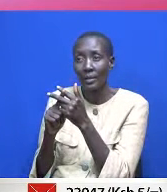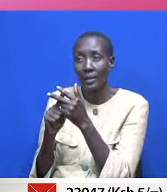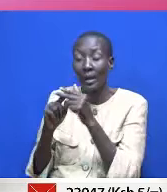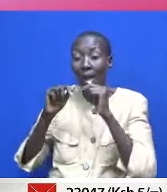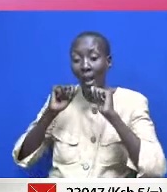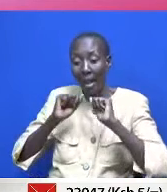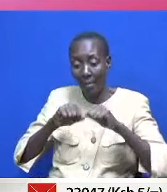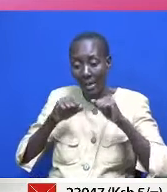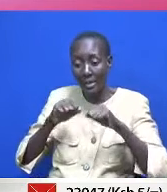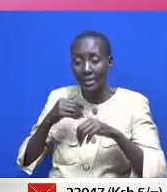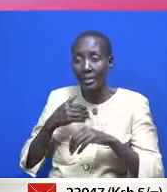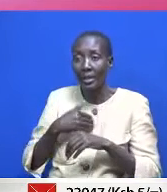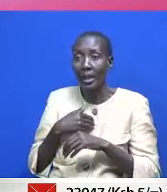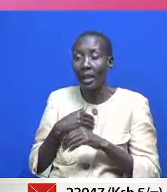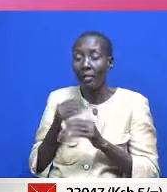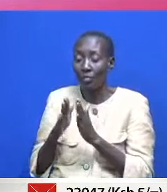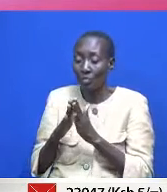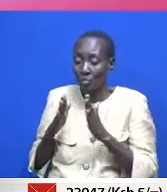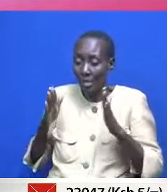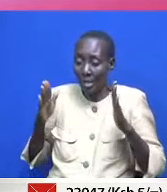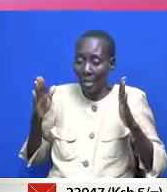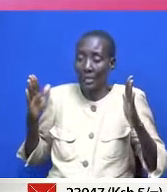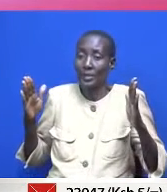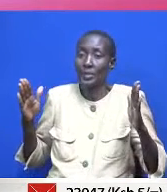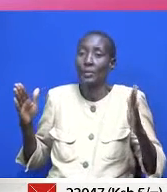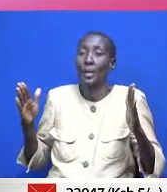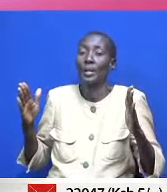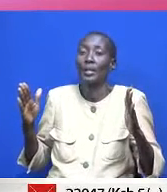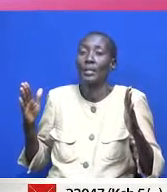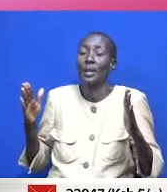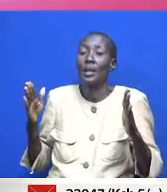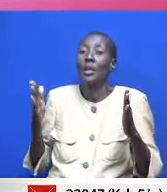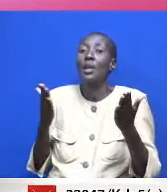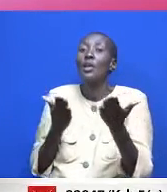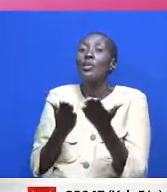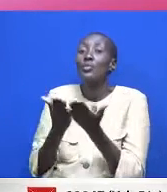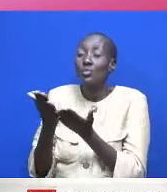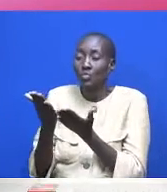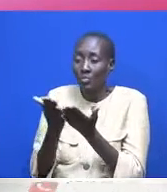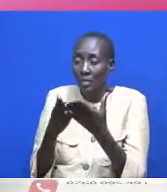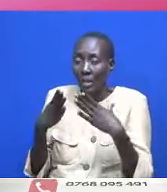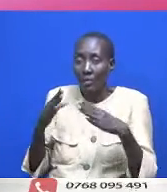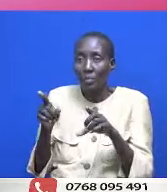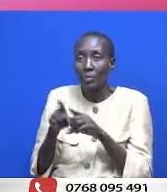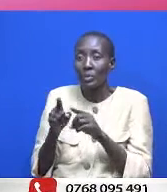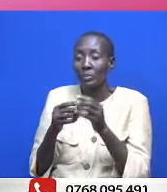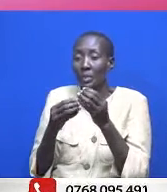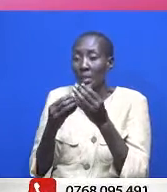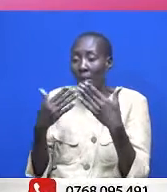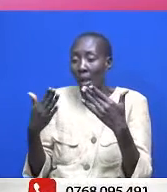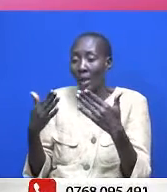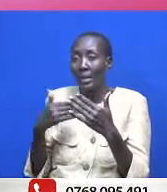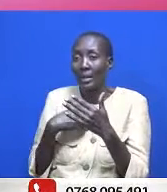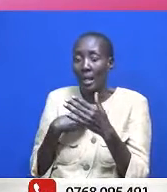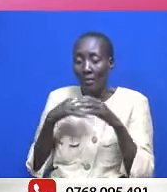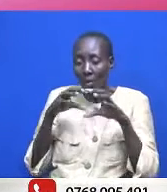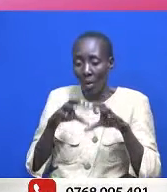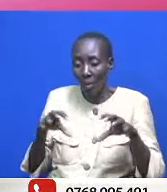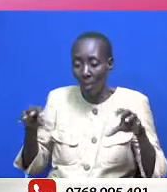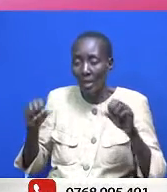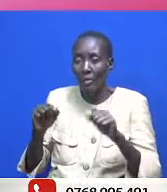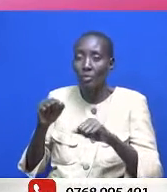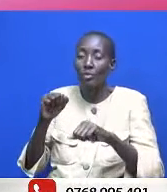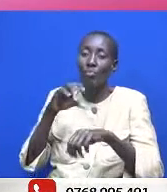uwezo ya kuipanuliwa ili iwe na inatoa huduma ama bidhaa ambazo zinaweza kuipata soko katika nchi